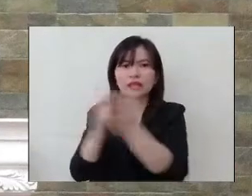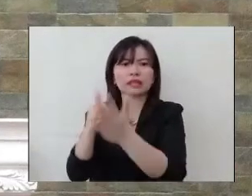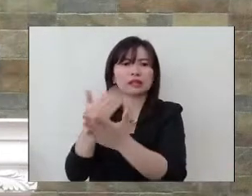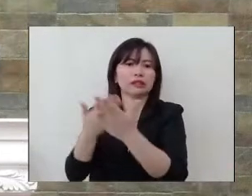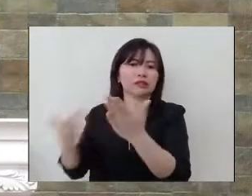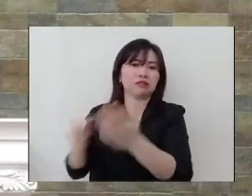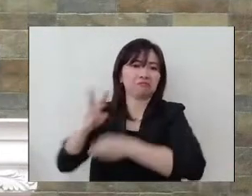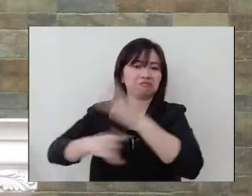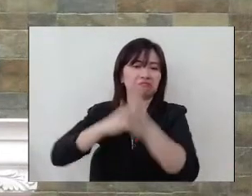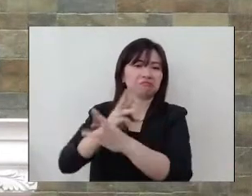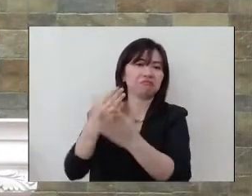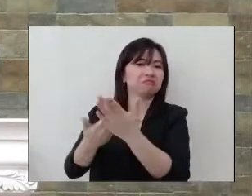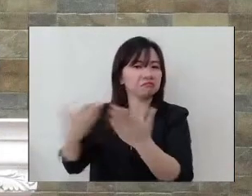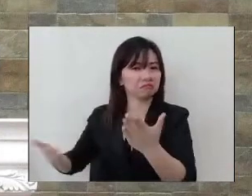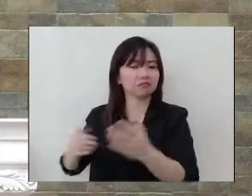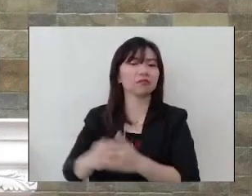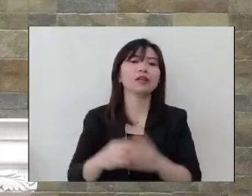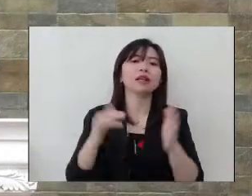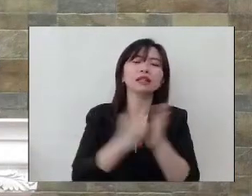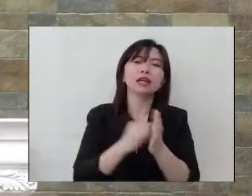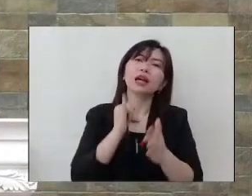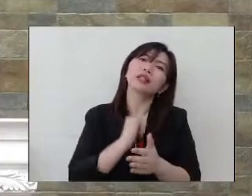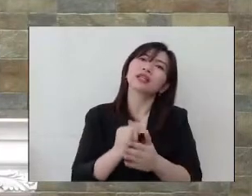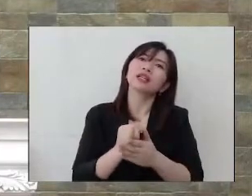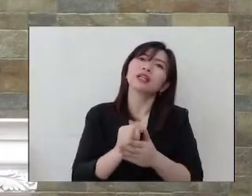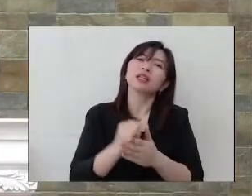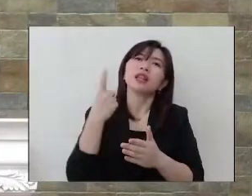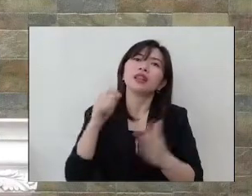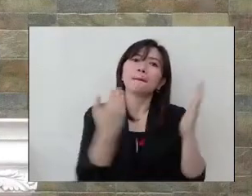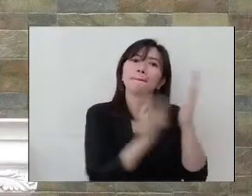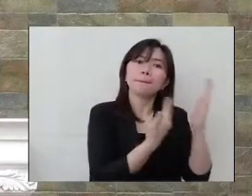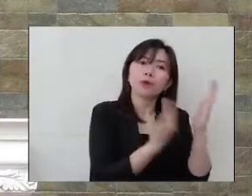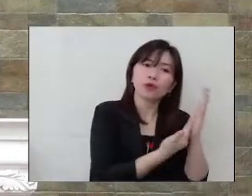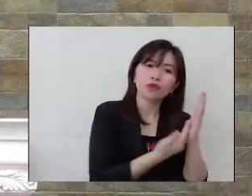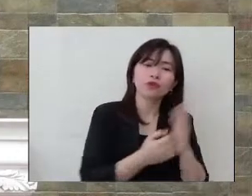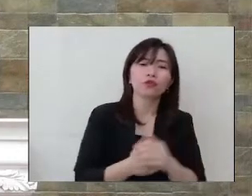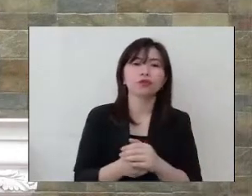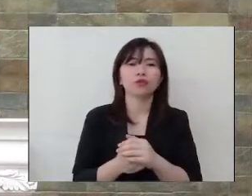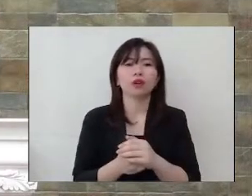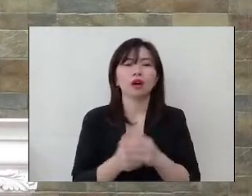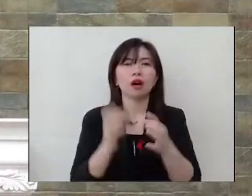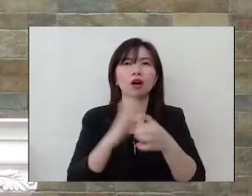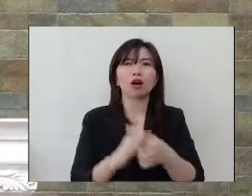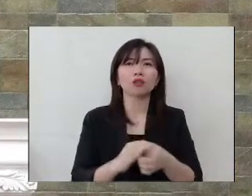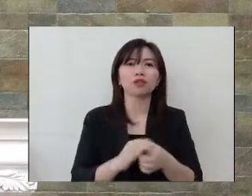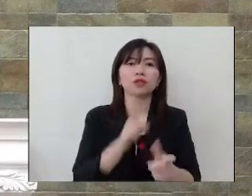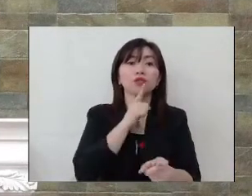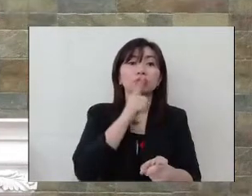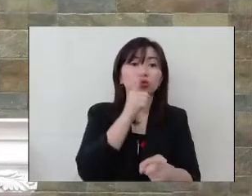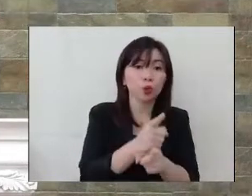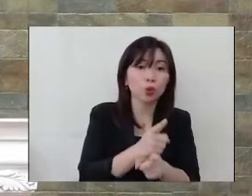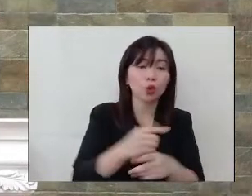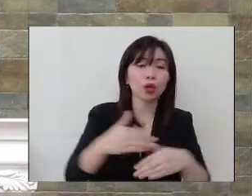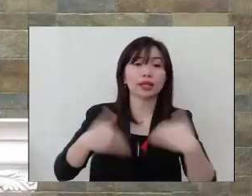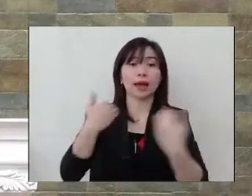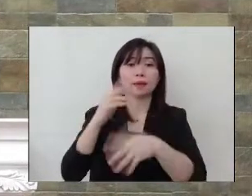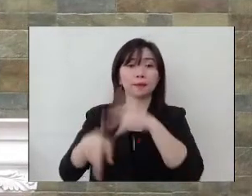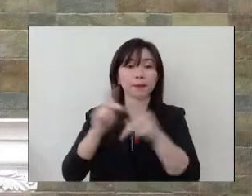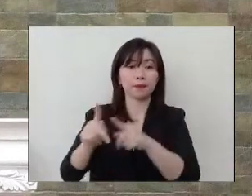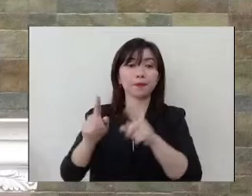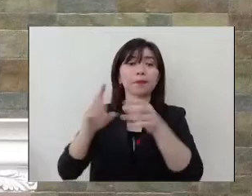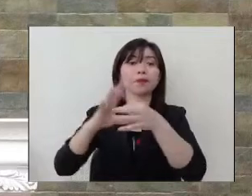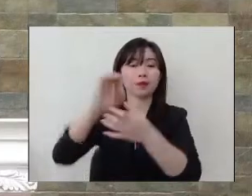ang bayan ang basihan ng tunay na wise Christian young people. Huwag ka